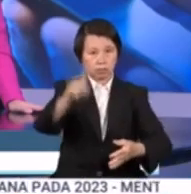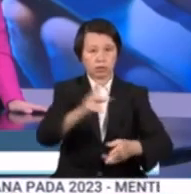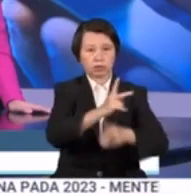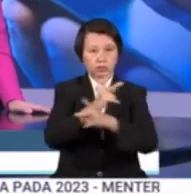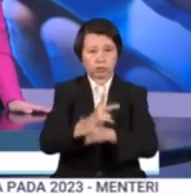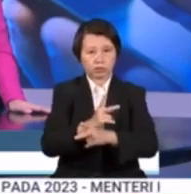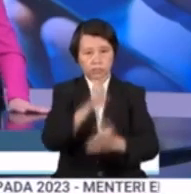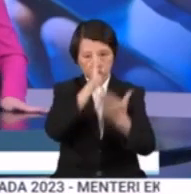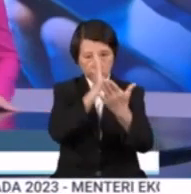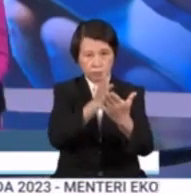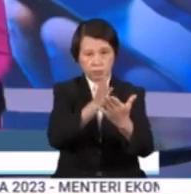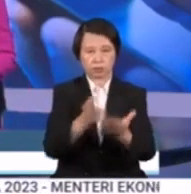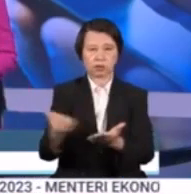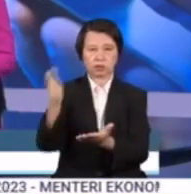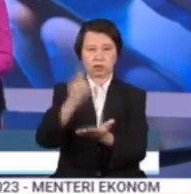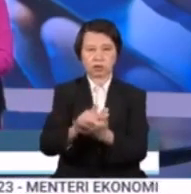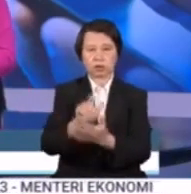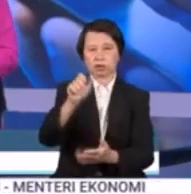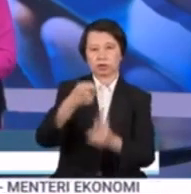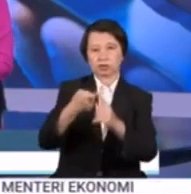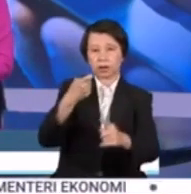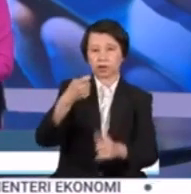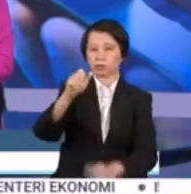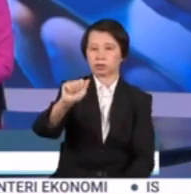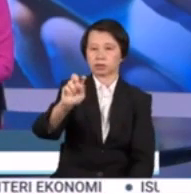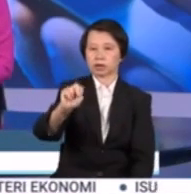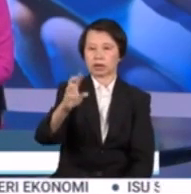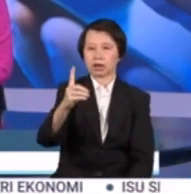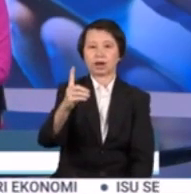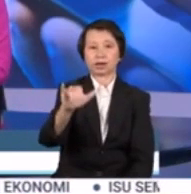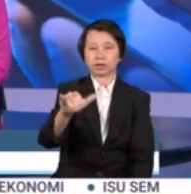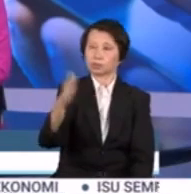jadi fokus. Laporan Andi Reza Rohadian.